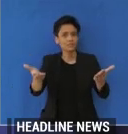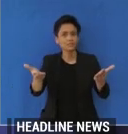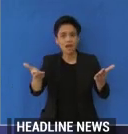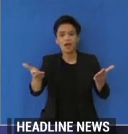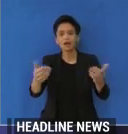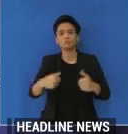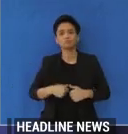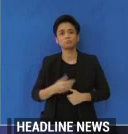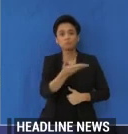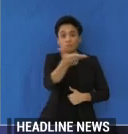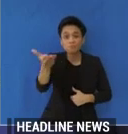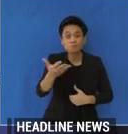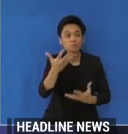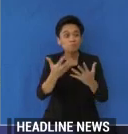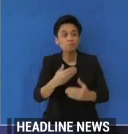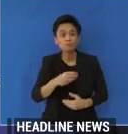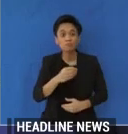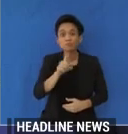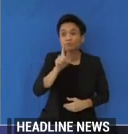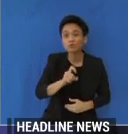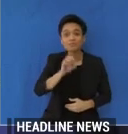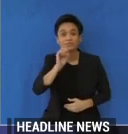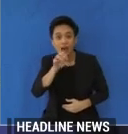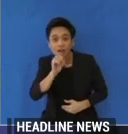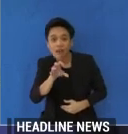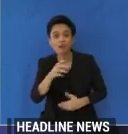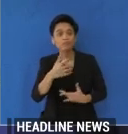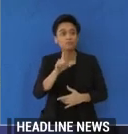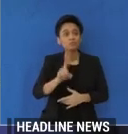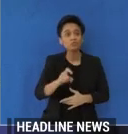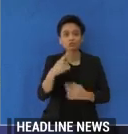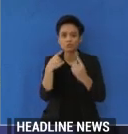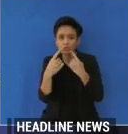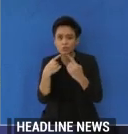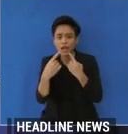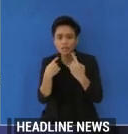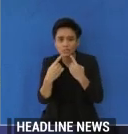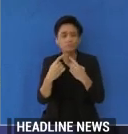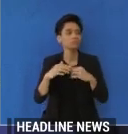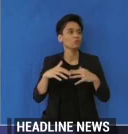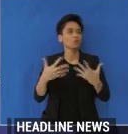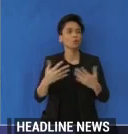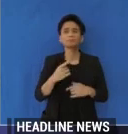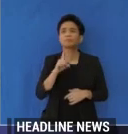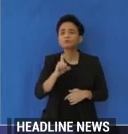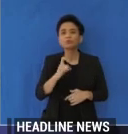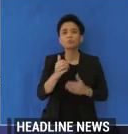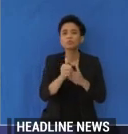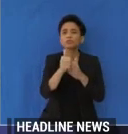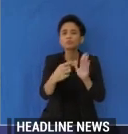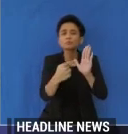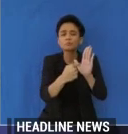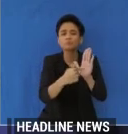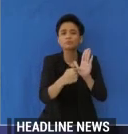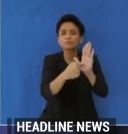memerlukan advice, memerlukan konsultasi, memerlukan petunjuk-petunjuk